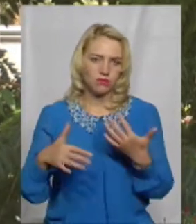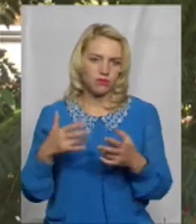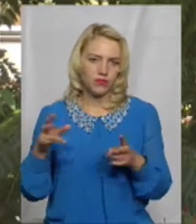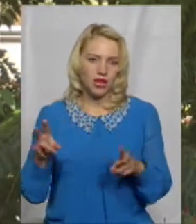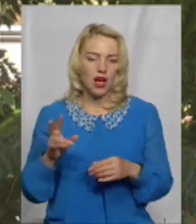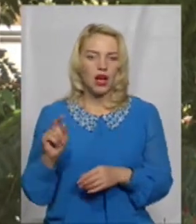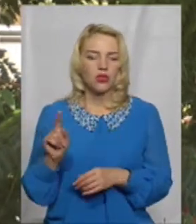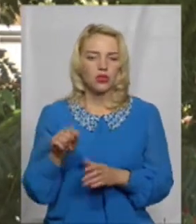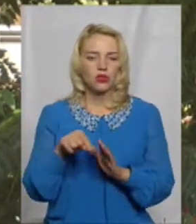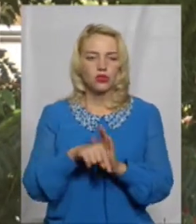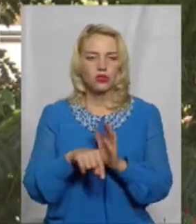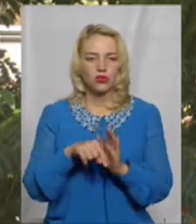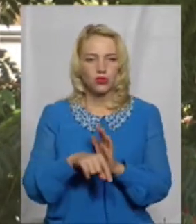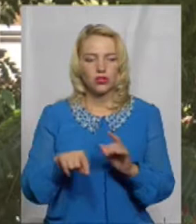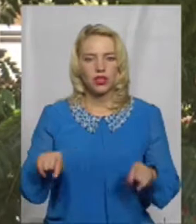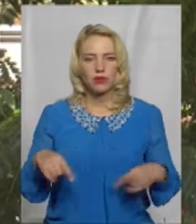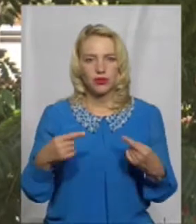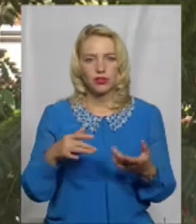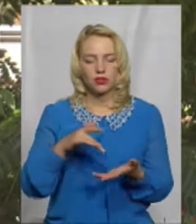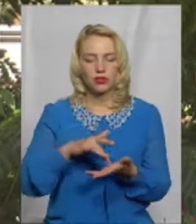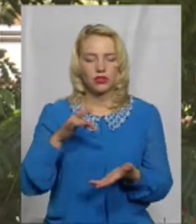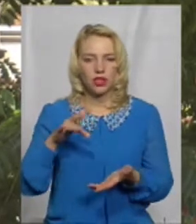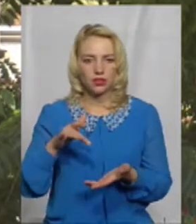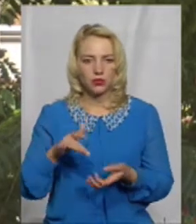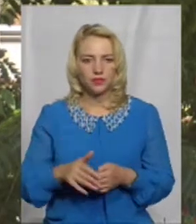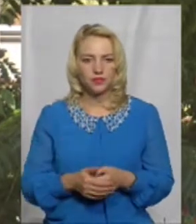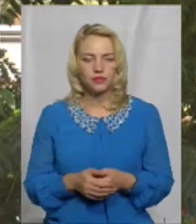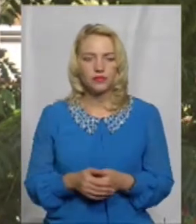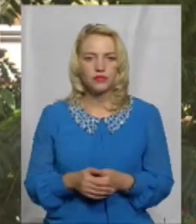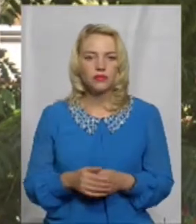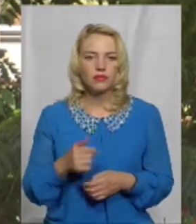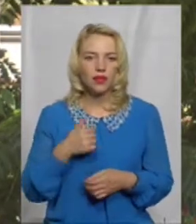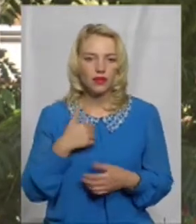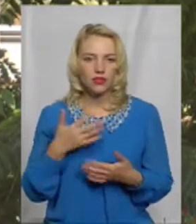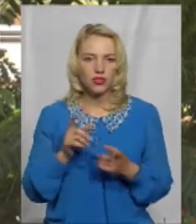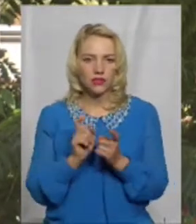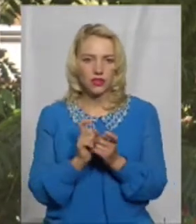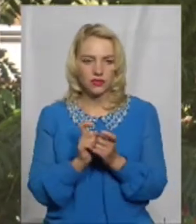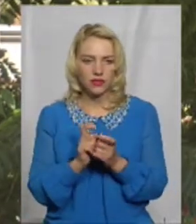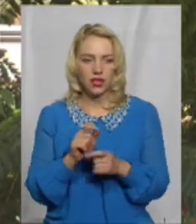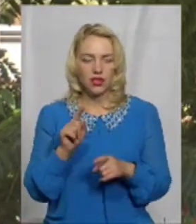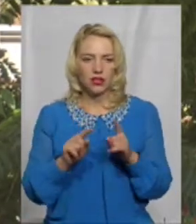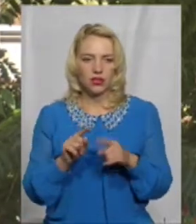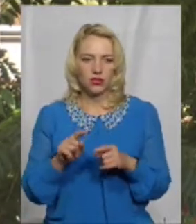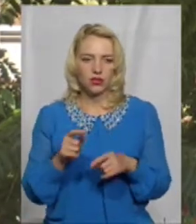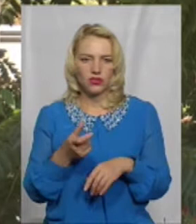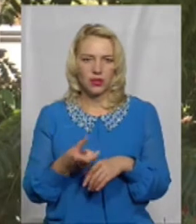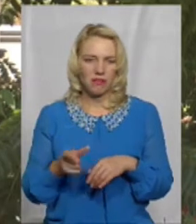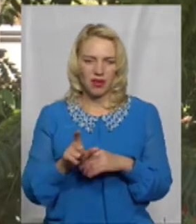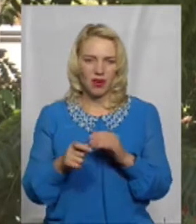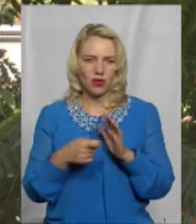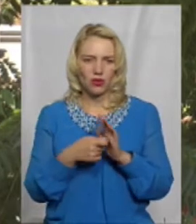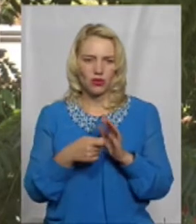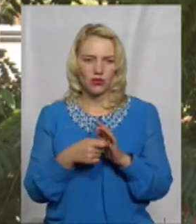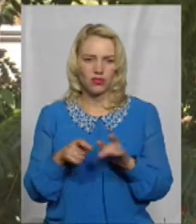що касається реабілітаційного центру, то я вже ж сварився, знаєте, деколи навіть перегодовують. Там вони